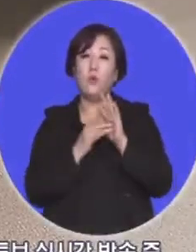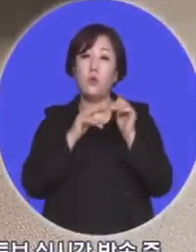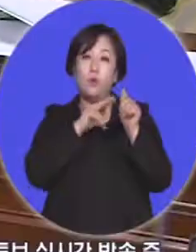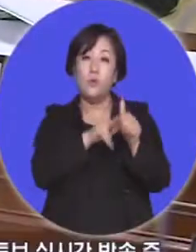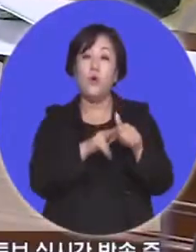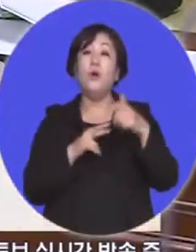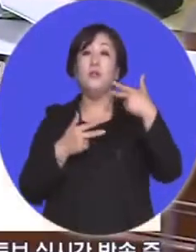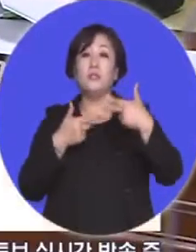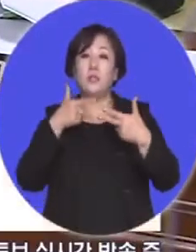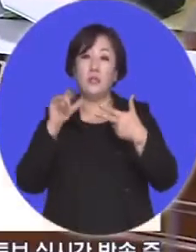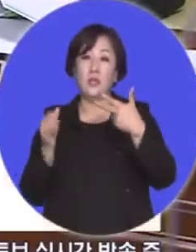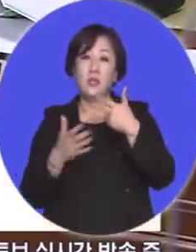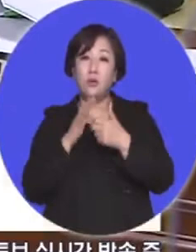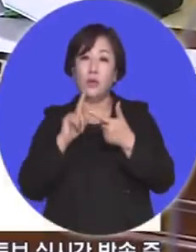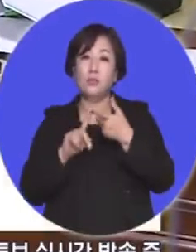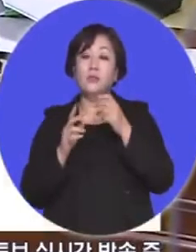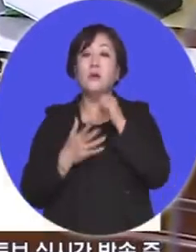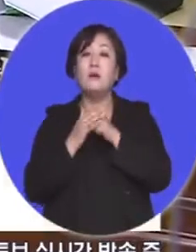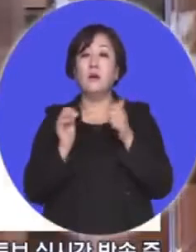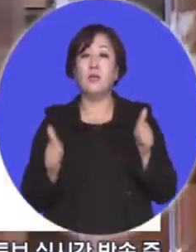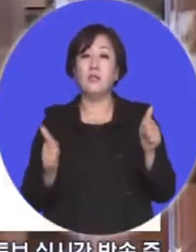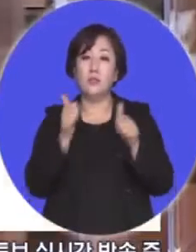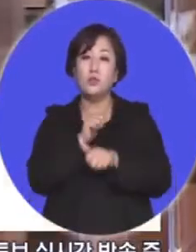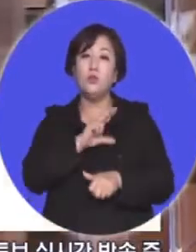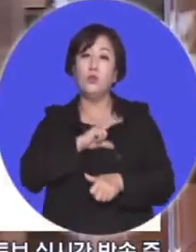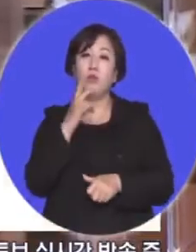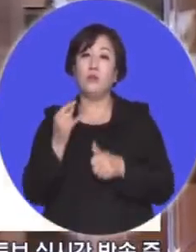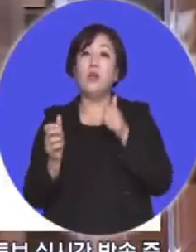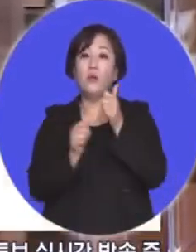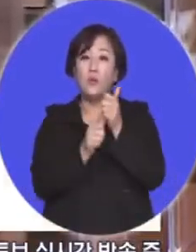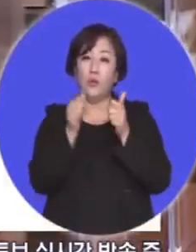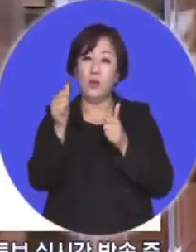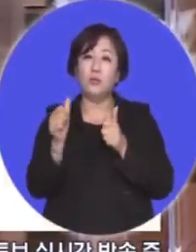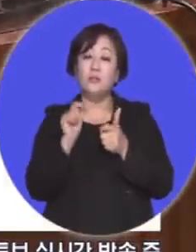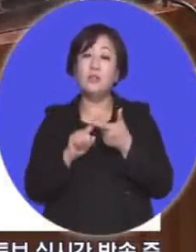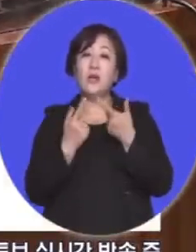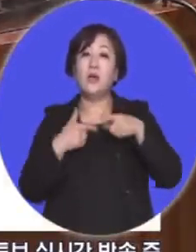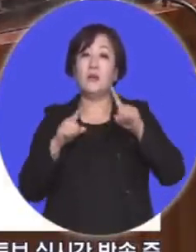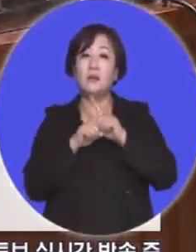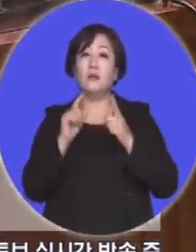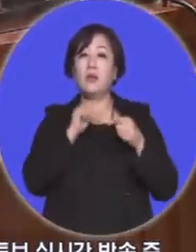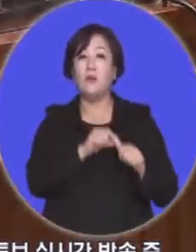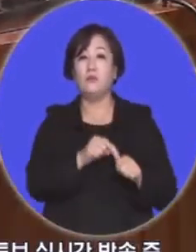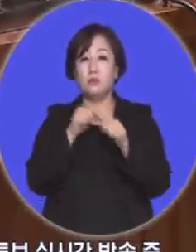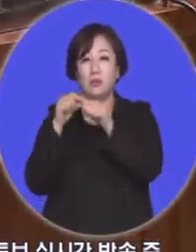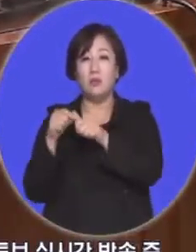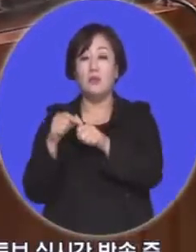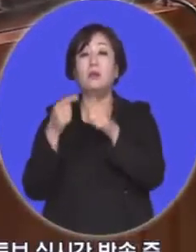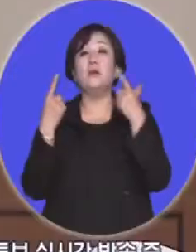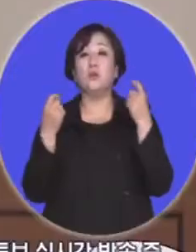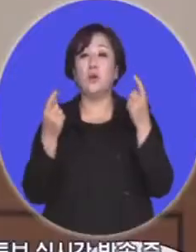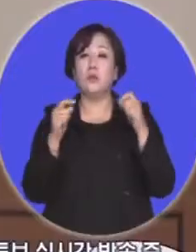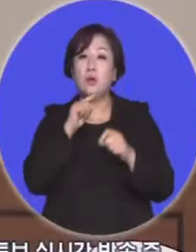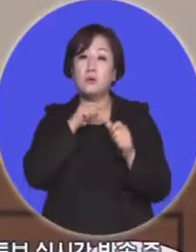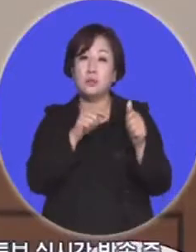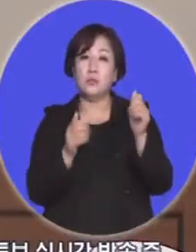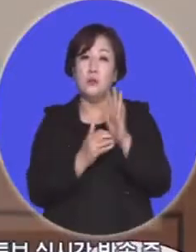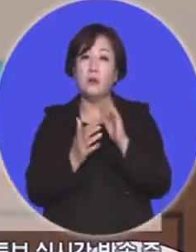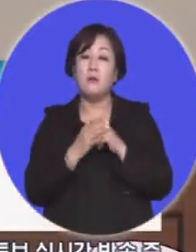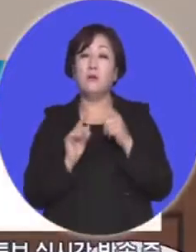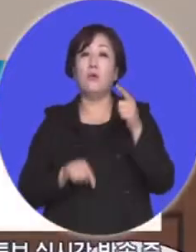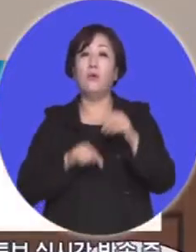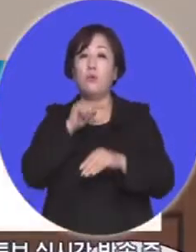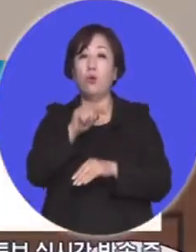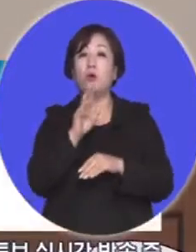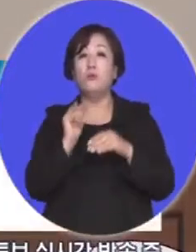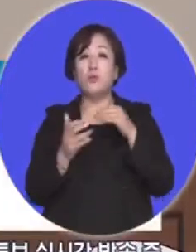민선 7기 인수위 부위원장을 역임했다는 것도 캠코더 인사라는 지적을 받았습니다. 외국 개방